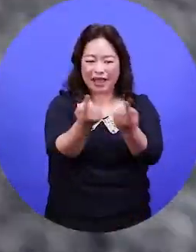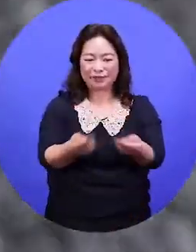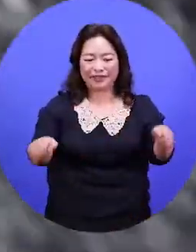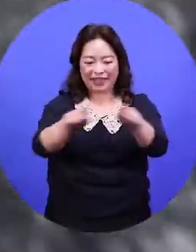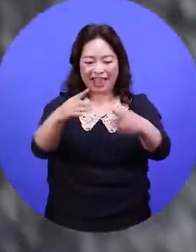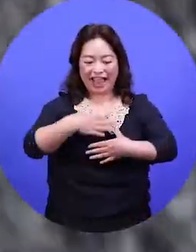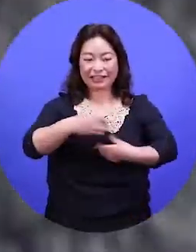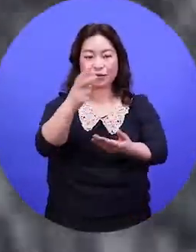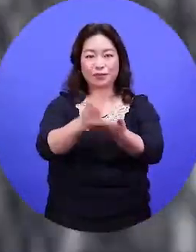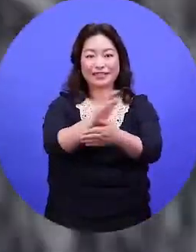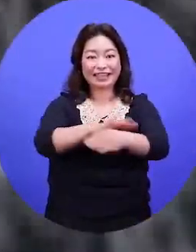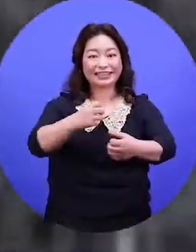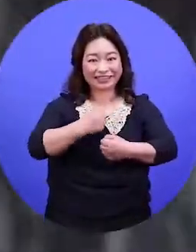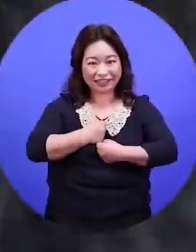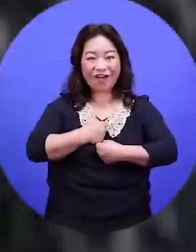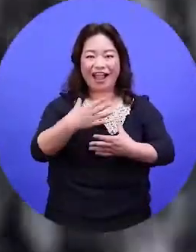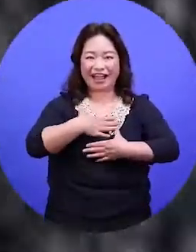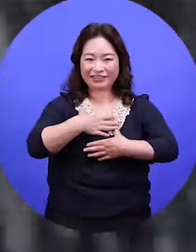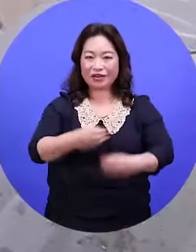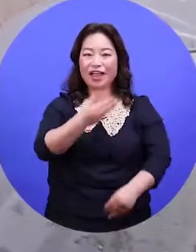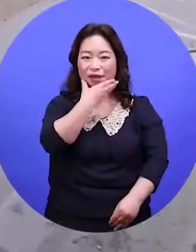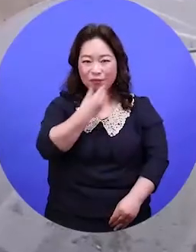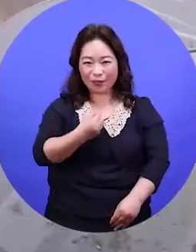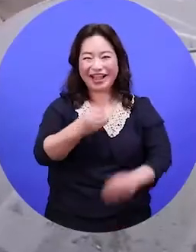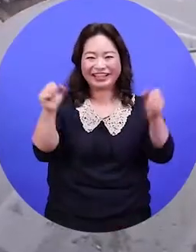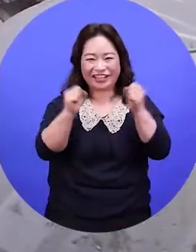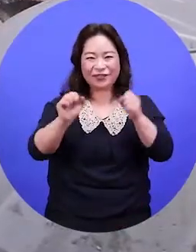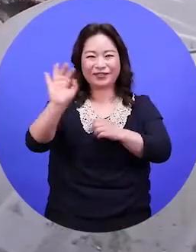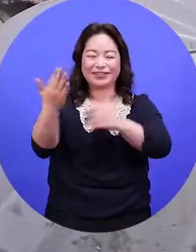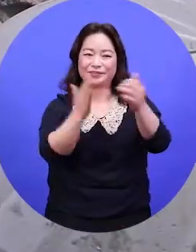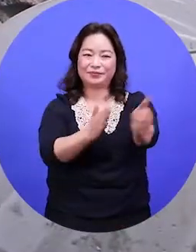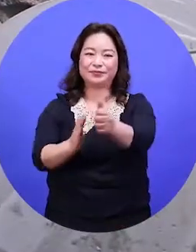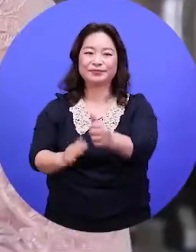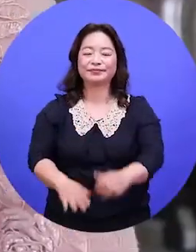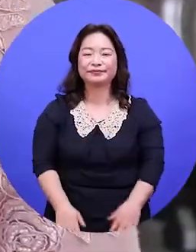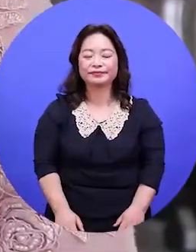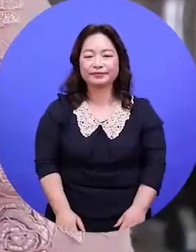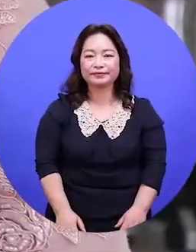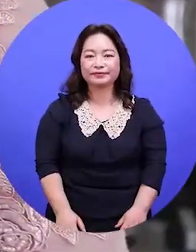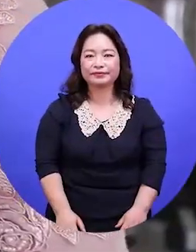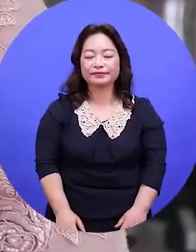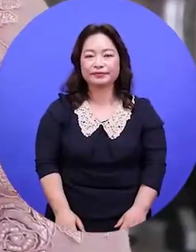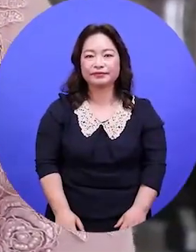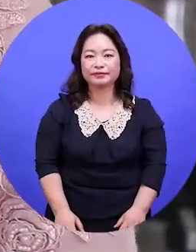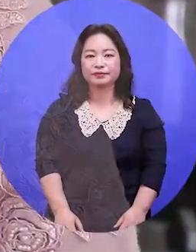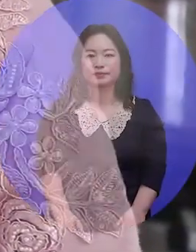안전 수칙을 잘 지켜 안전하고 행복한 겨울을 맞이해야겠습니다.